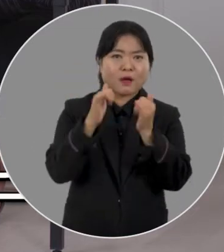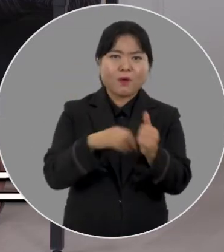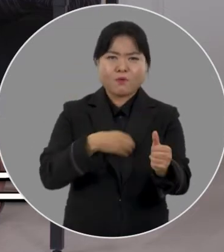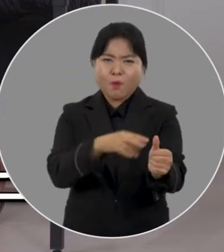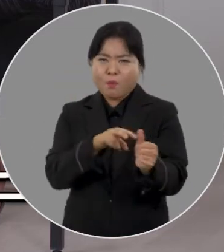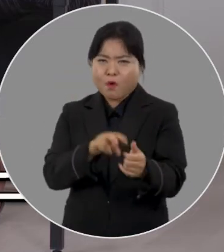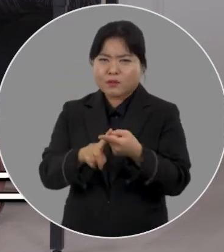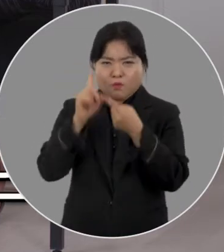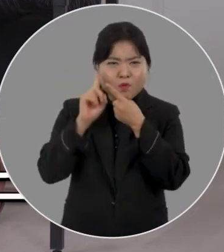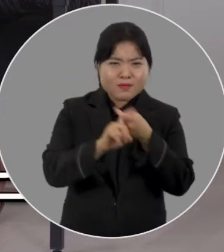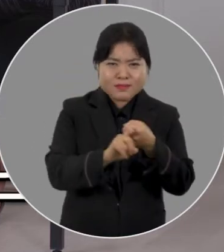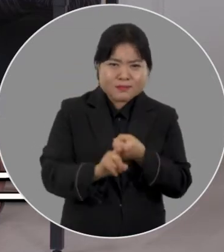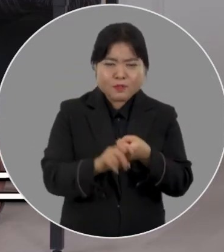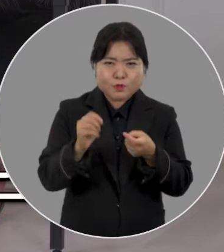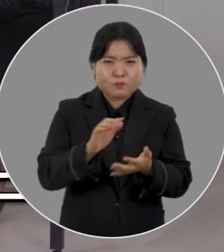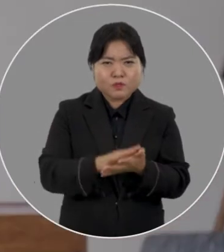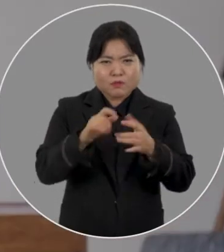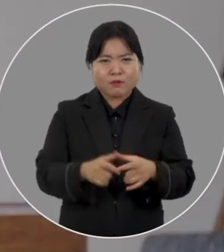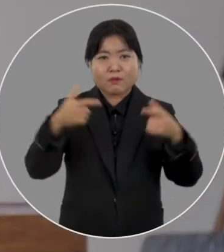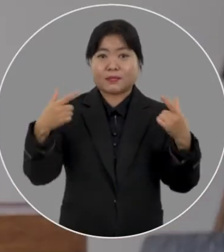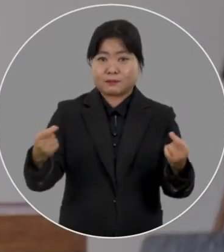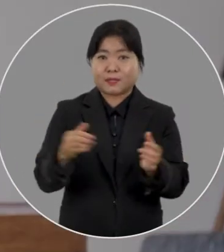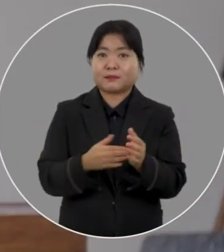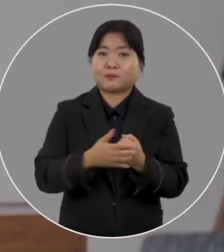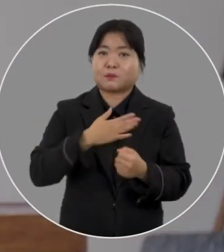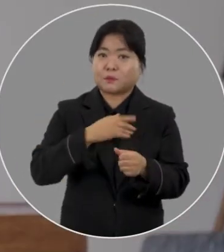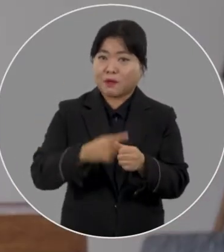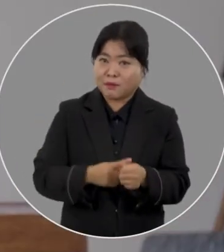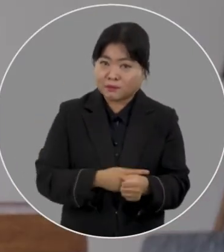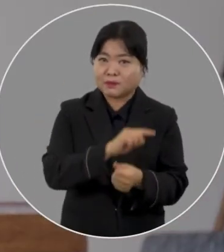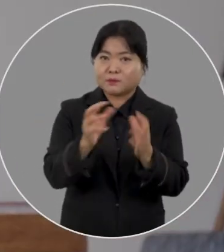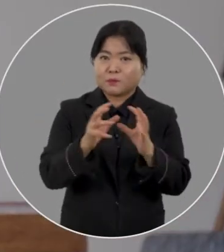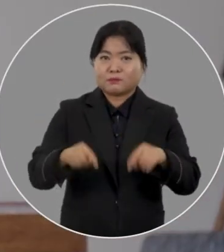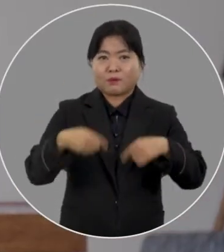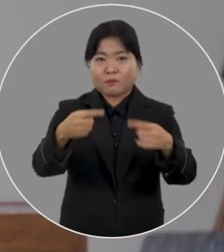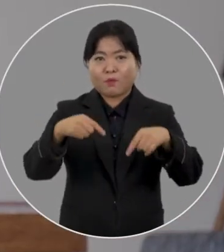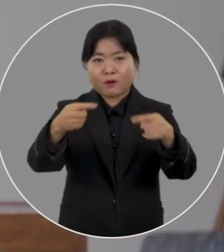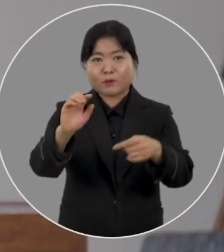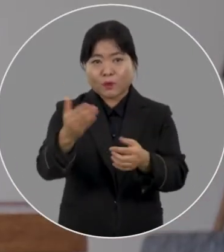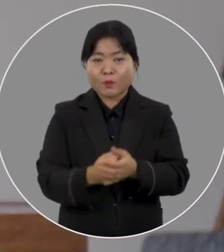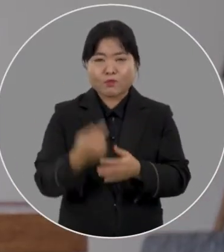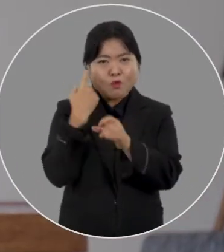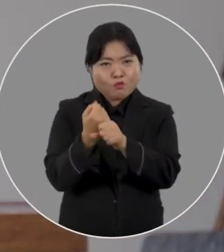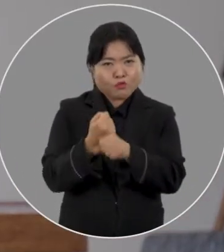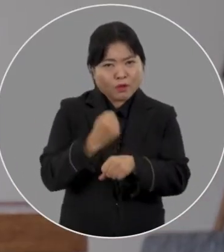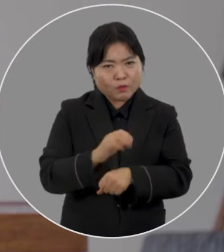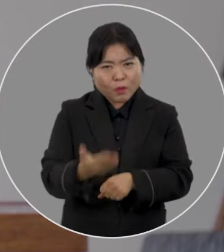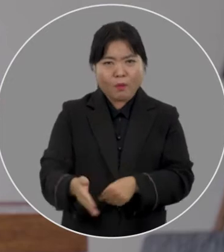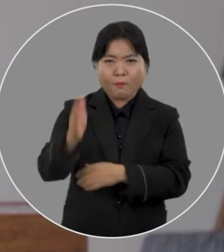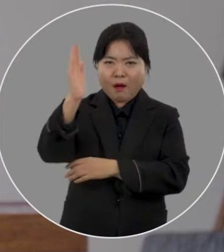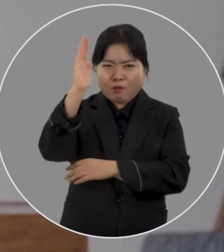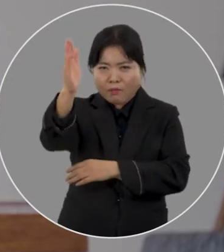대한 그런 관심이 좀 뜨거워지게 됐던 것 같습니다. 그래서 저도 자연스럽게 그런 논의에 더 참여하게 되고 또 연구도 하고 발언도